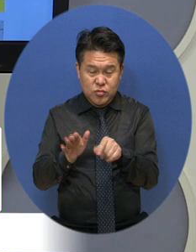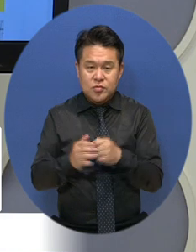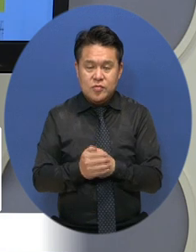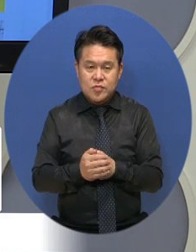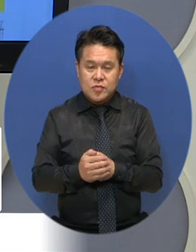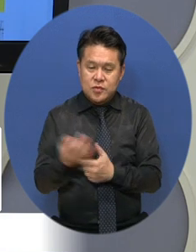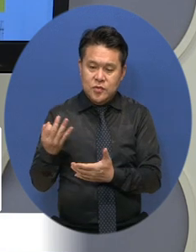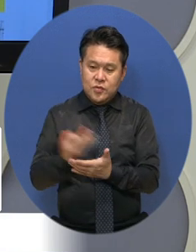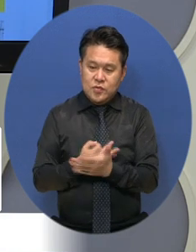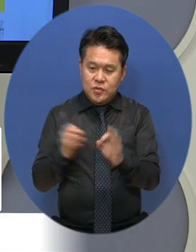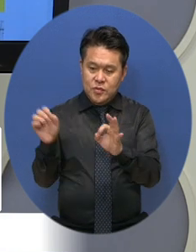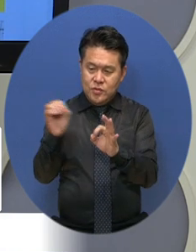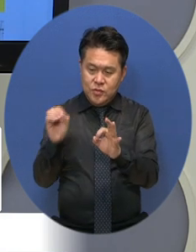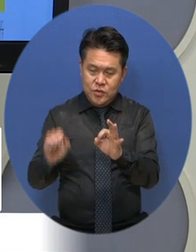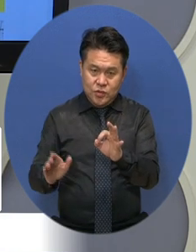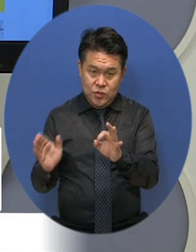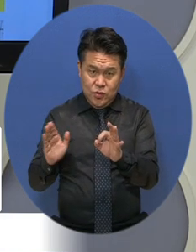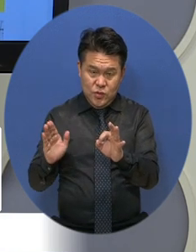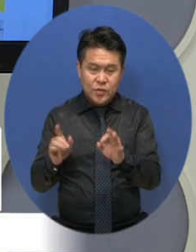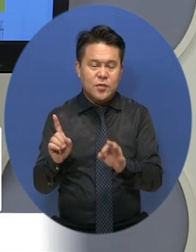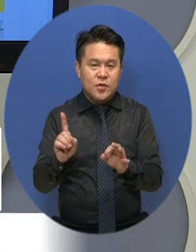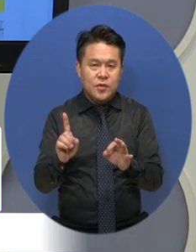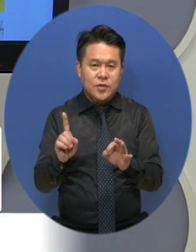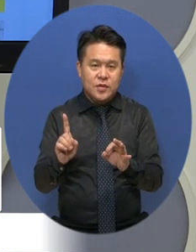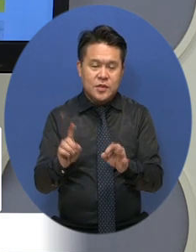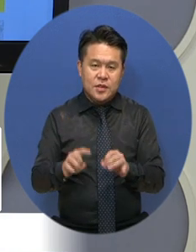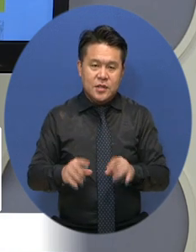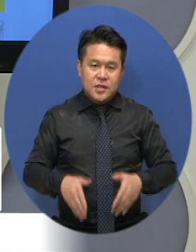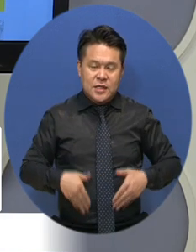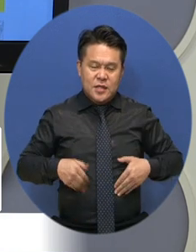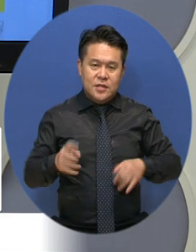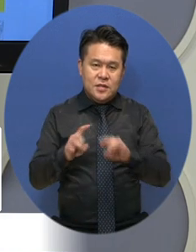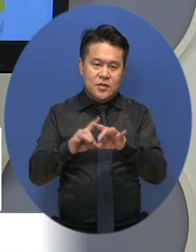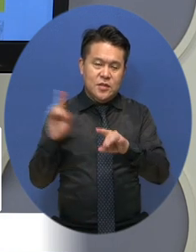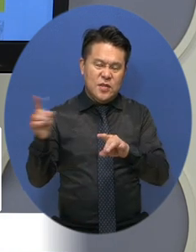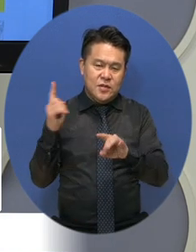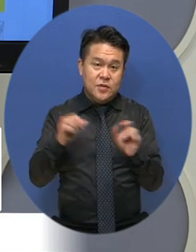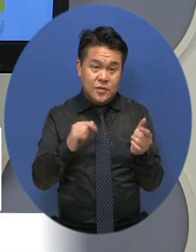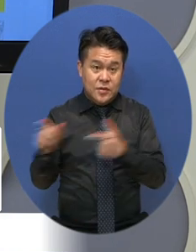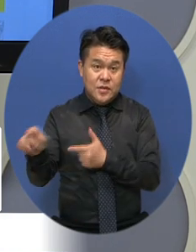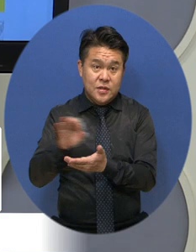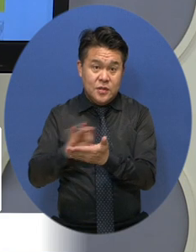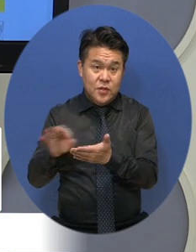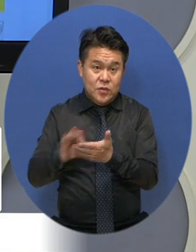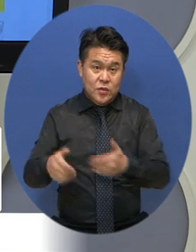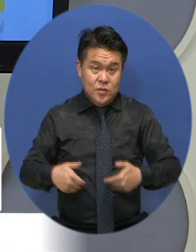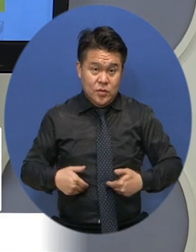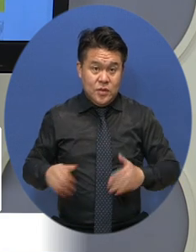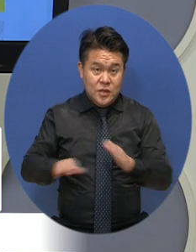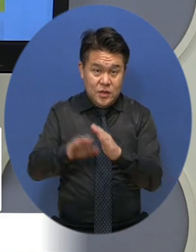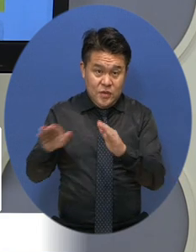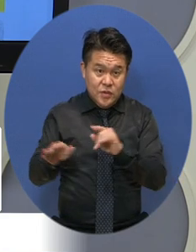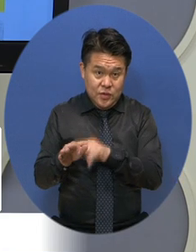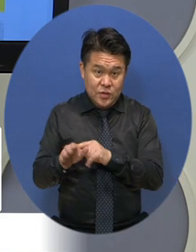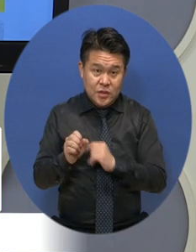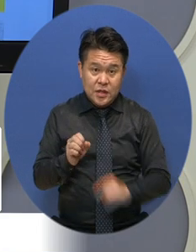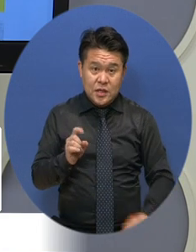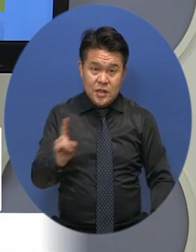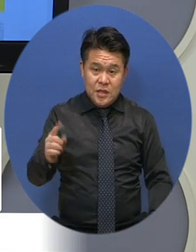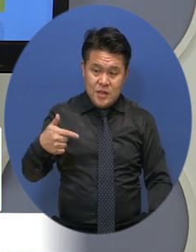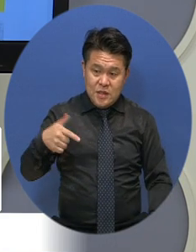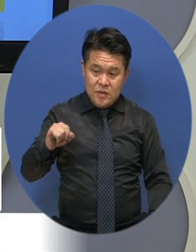소득의 10% 이상을 난방비 와 전기요금 된 에너지 비용으로 지출하는 가구를 말하며